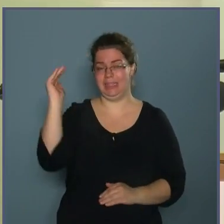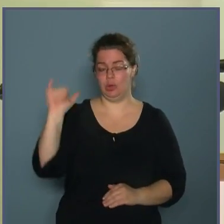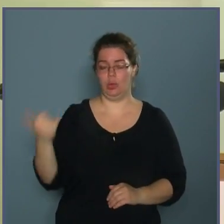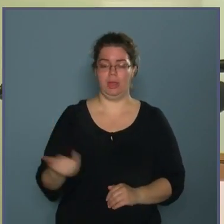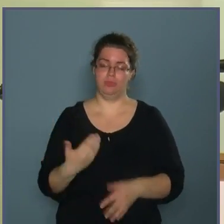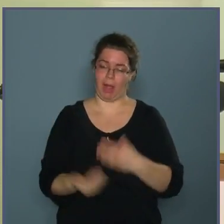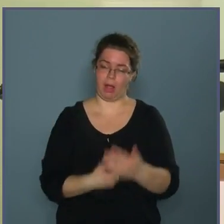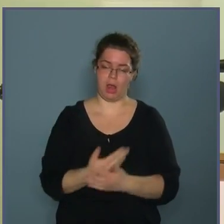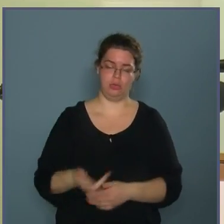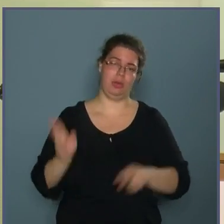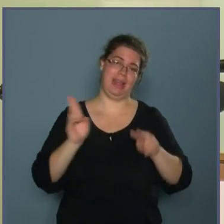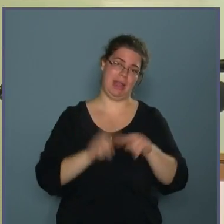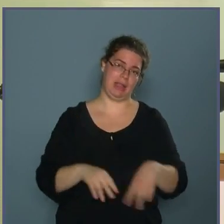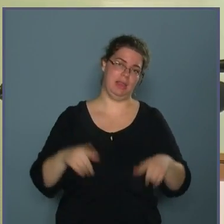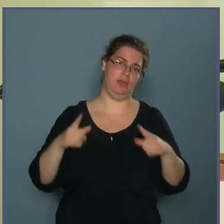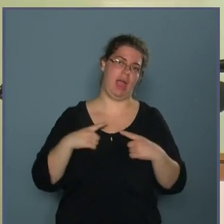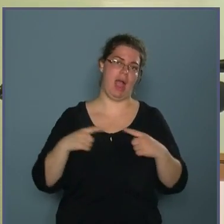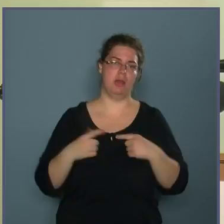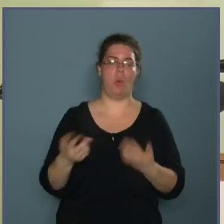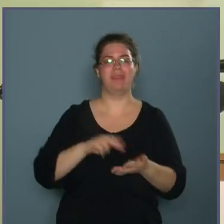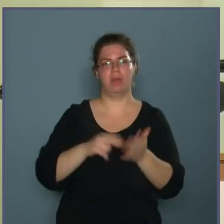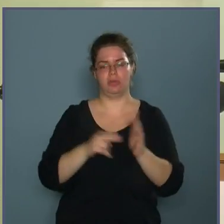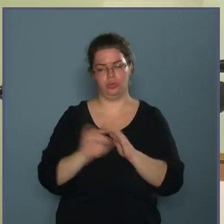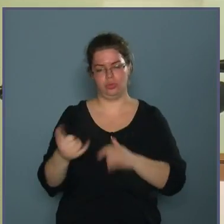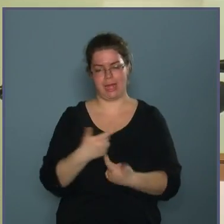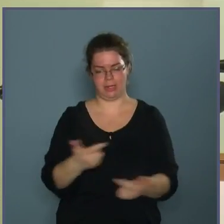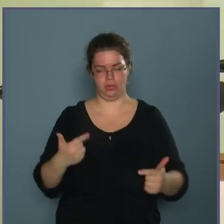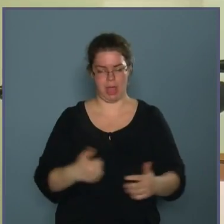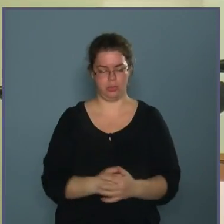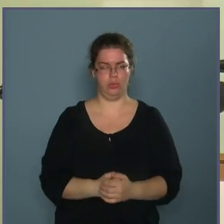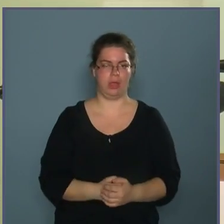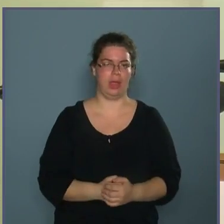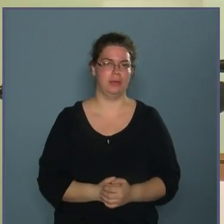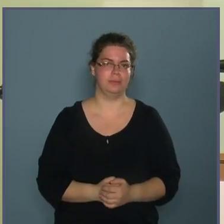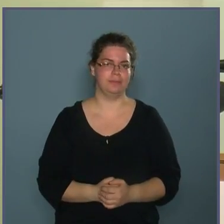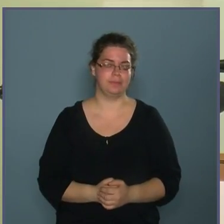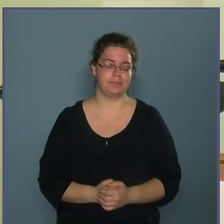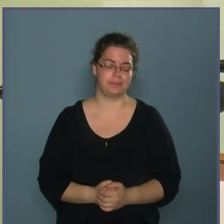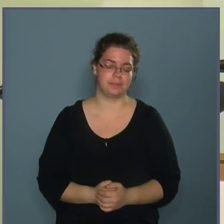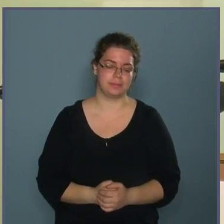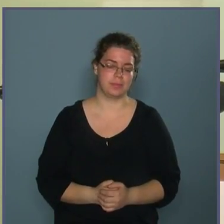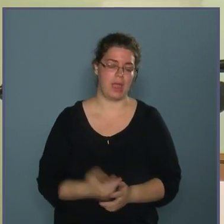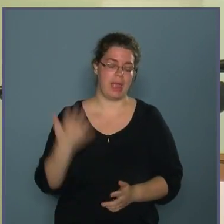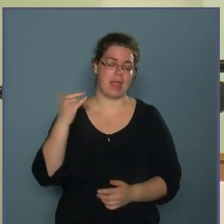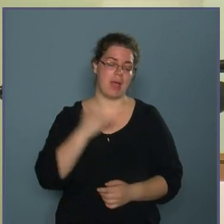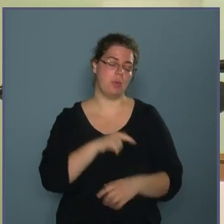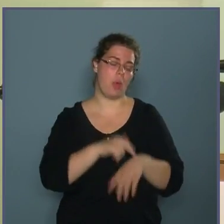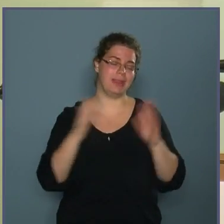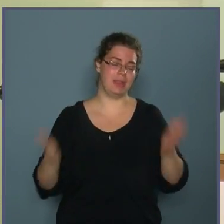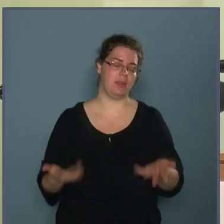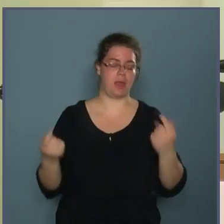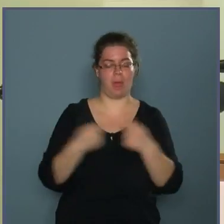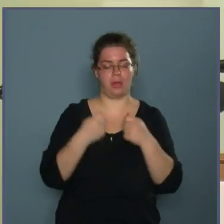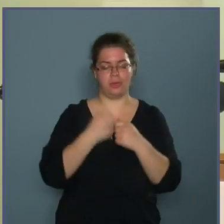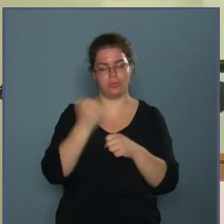és meghaladtuk a rendelkezésünkre álló infrastruktúrát és lehetőségeket. Az elmúlt időszakban közös